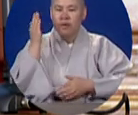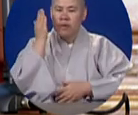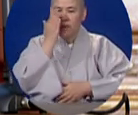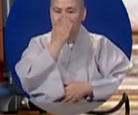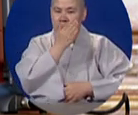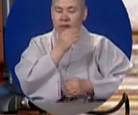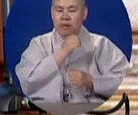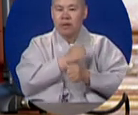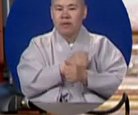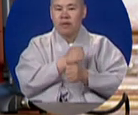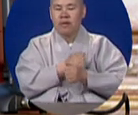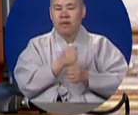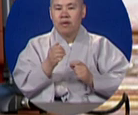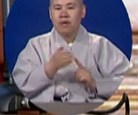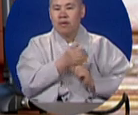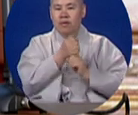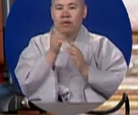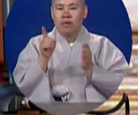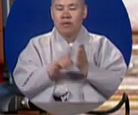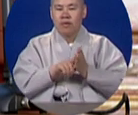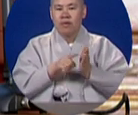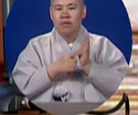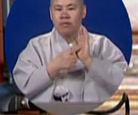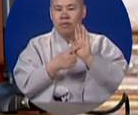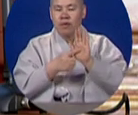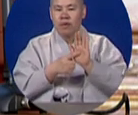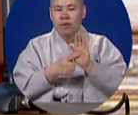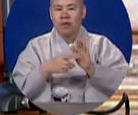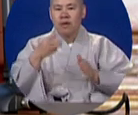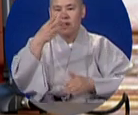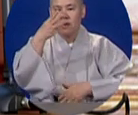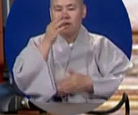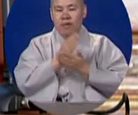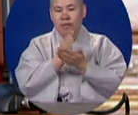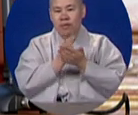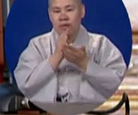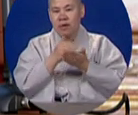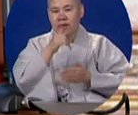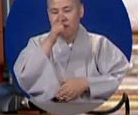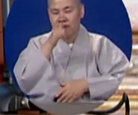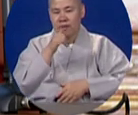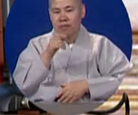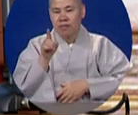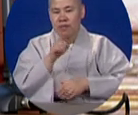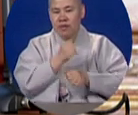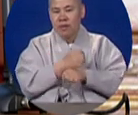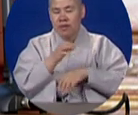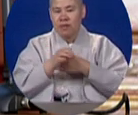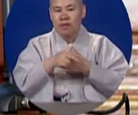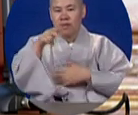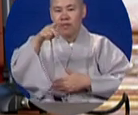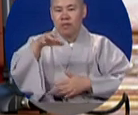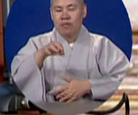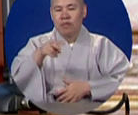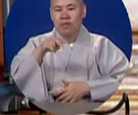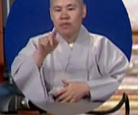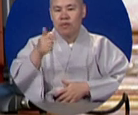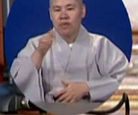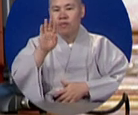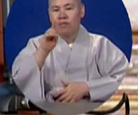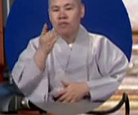불교를 표현하는 것이 세 가지인데 뭐냐 중선봉행하라